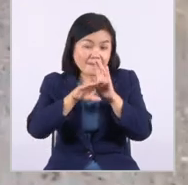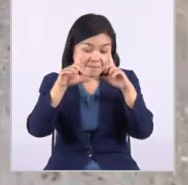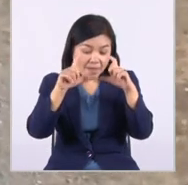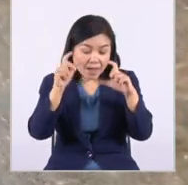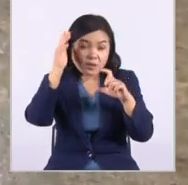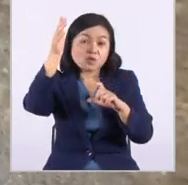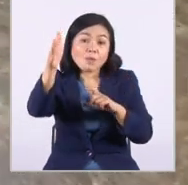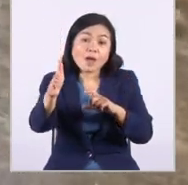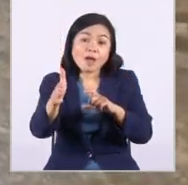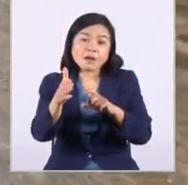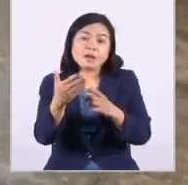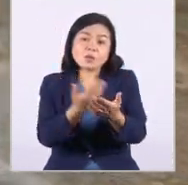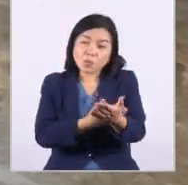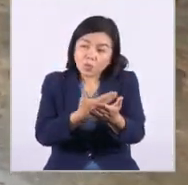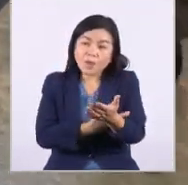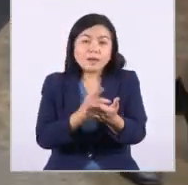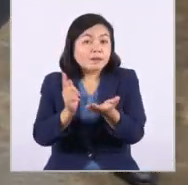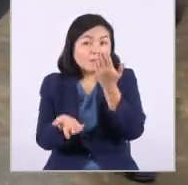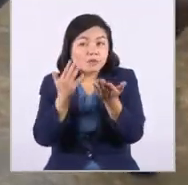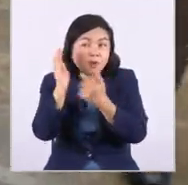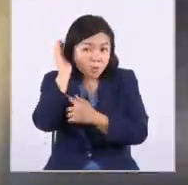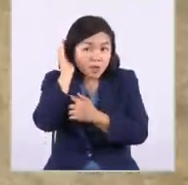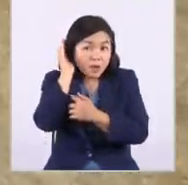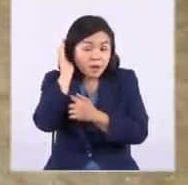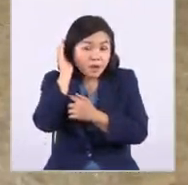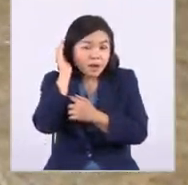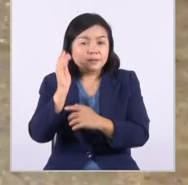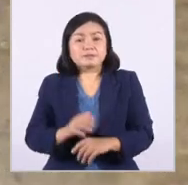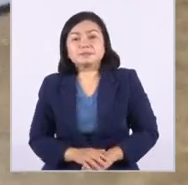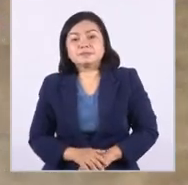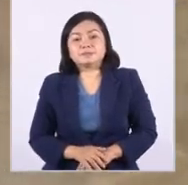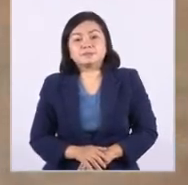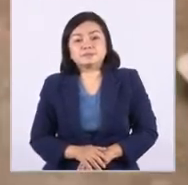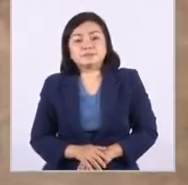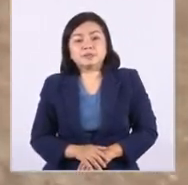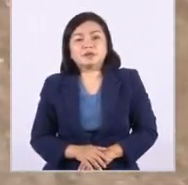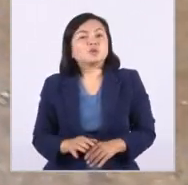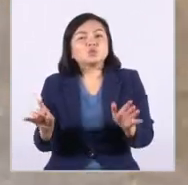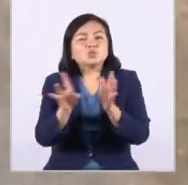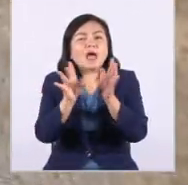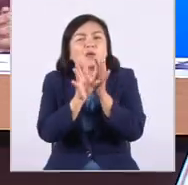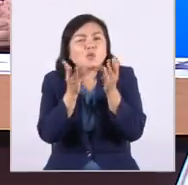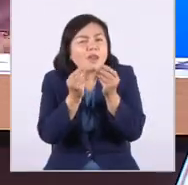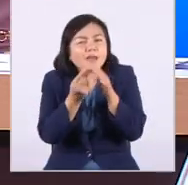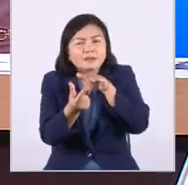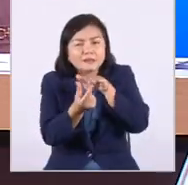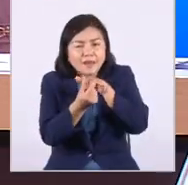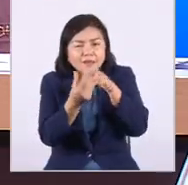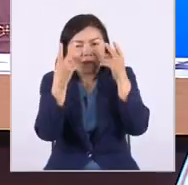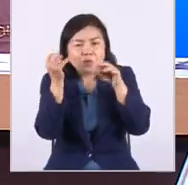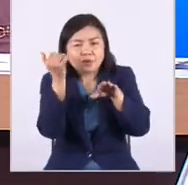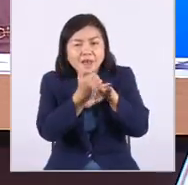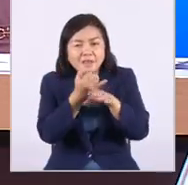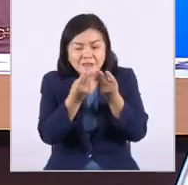ะถูกหวยรวยเบอร์กันตามความเชื่อนะ ไม่หวายนะไม่หวายที่จะมาแวะมาลงตรงนี้นะ ก็มีหลายตัวเล